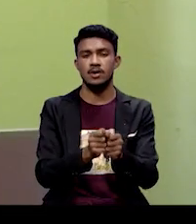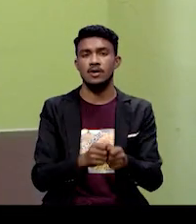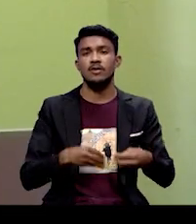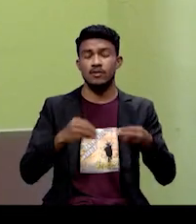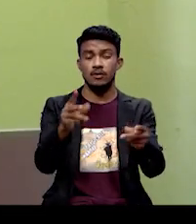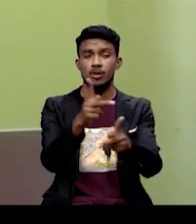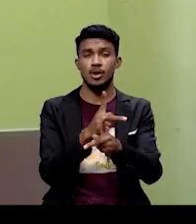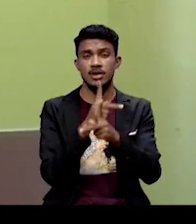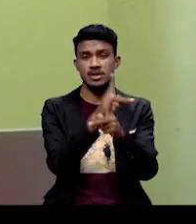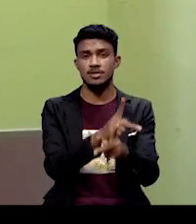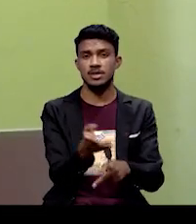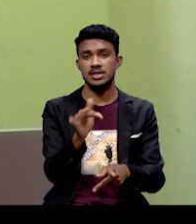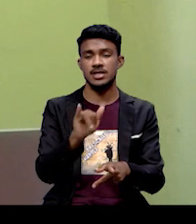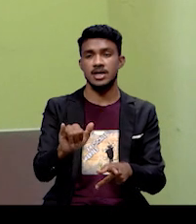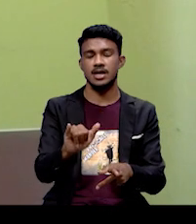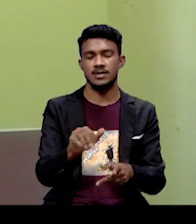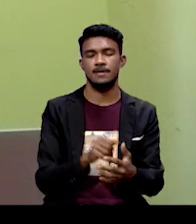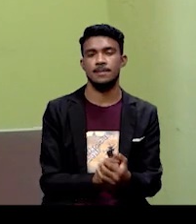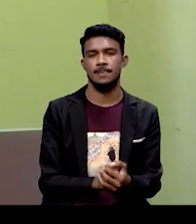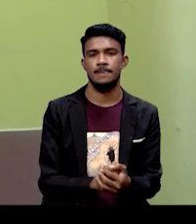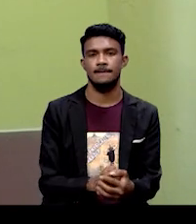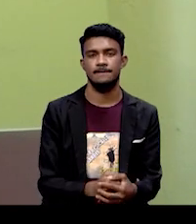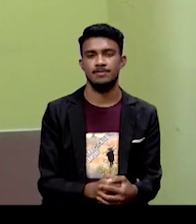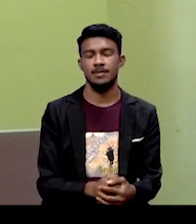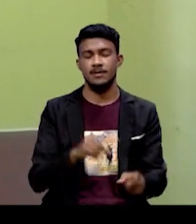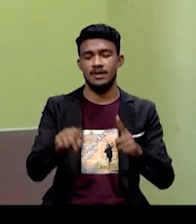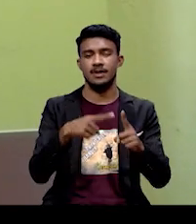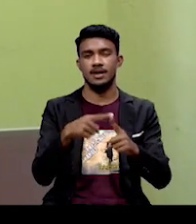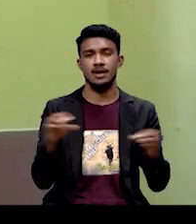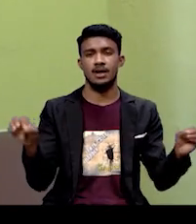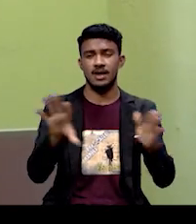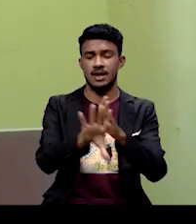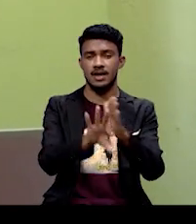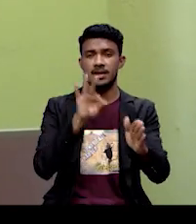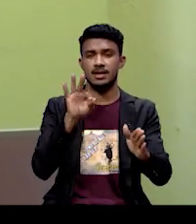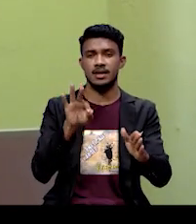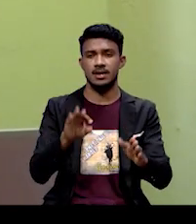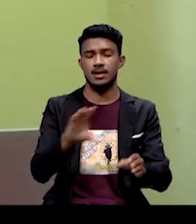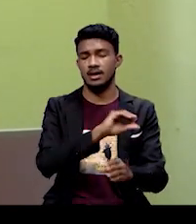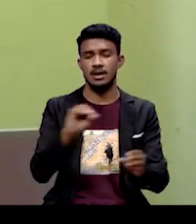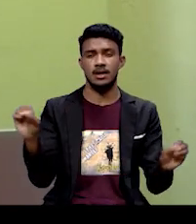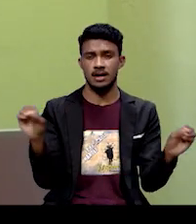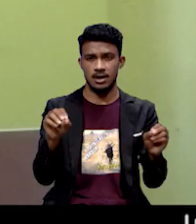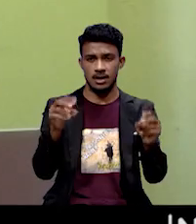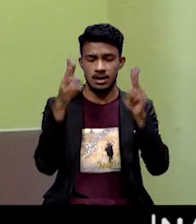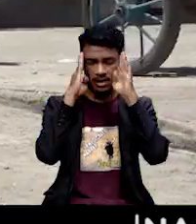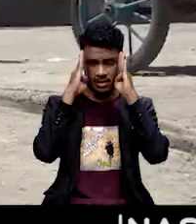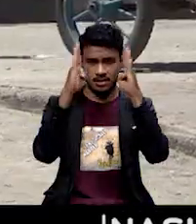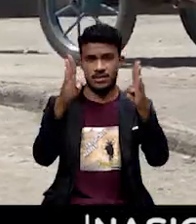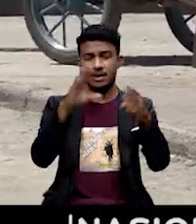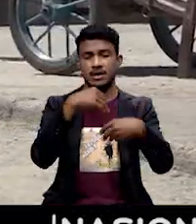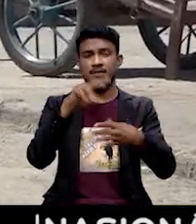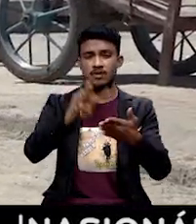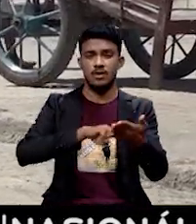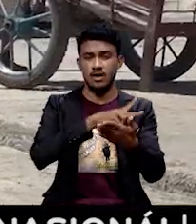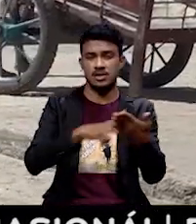ba sira, ba seda de, ba seda. Benhira lahetan atensam salah tamatan, violência, diskriminasaun